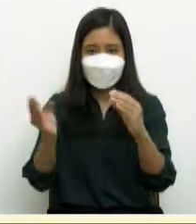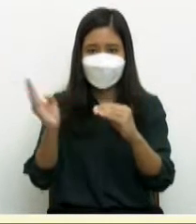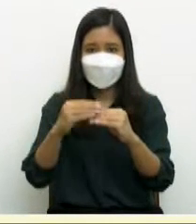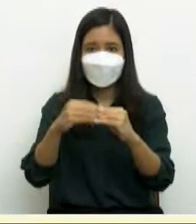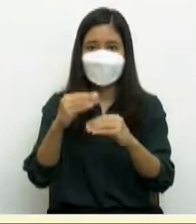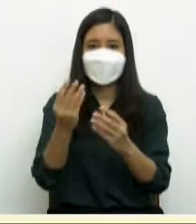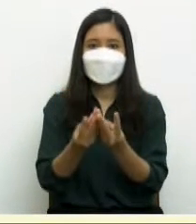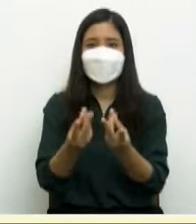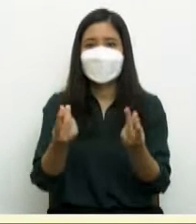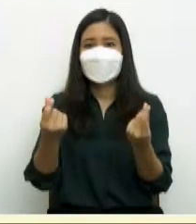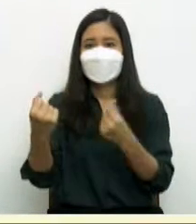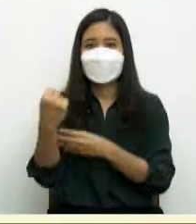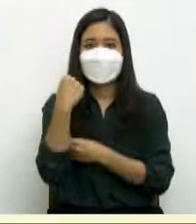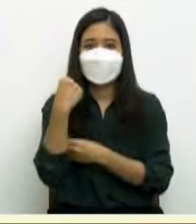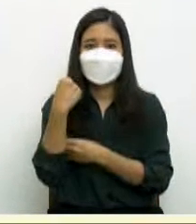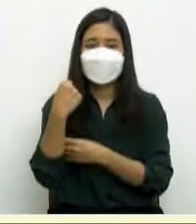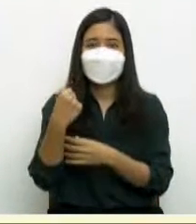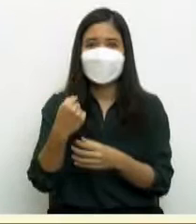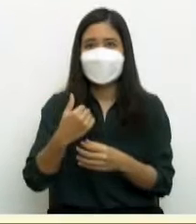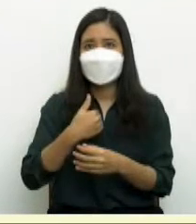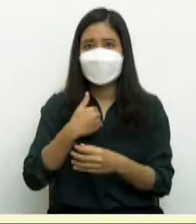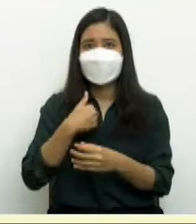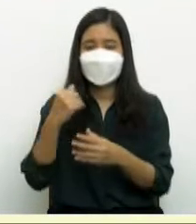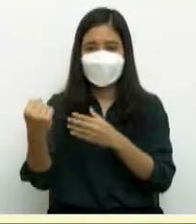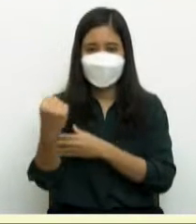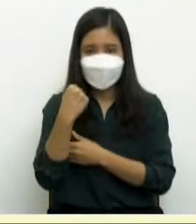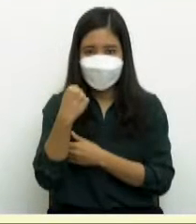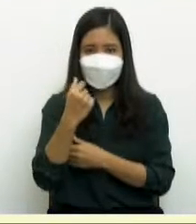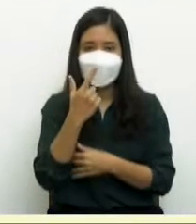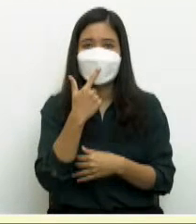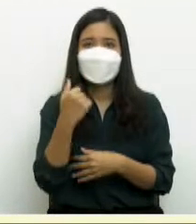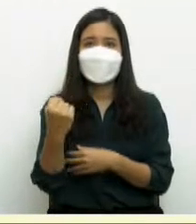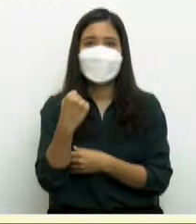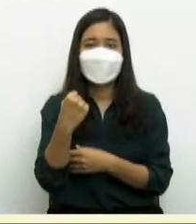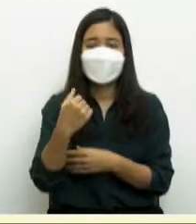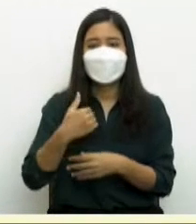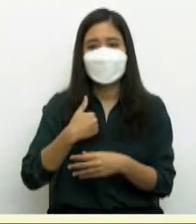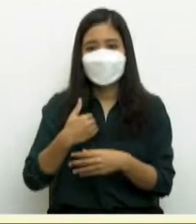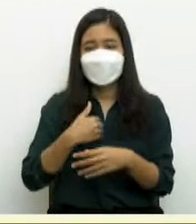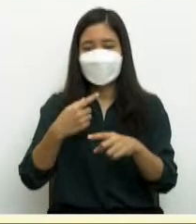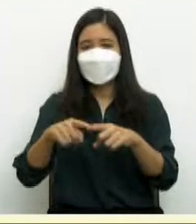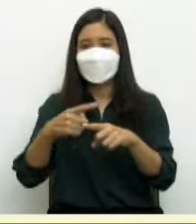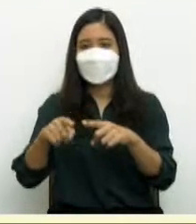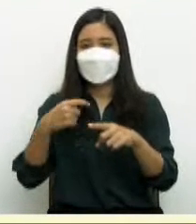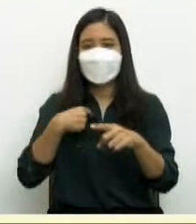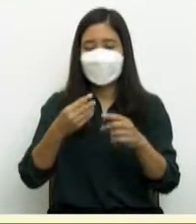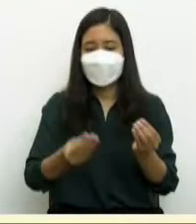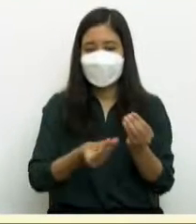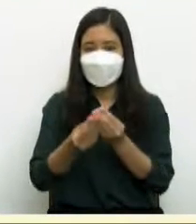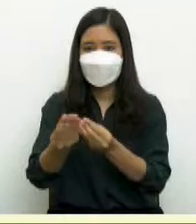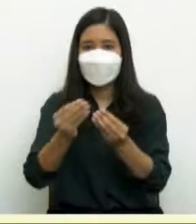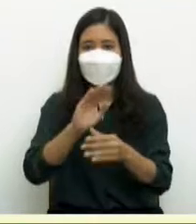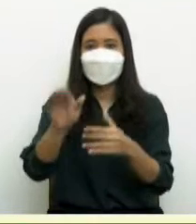ที่มีความเข้มงวดสำหรับสูงสุดก็เป็นประกาศจังหวัดใหม่ๆเอามาก็ขอให้ทุกท่าน